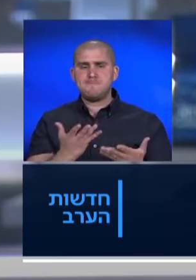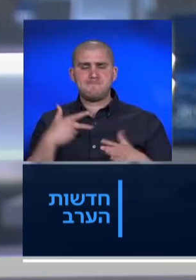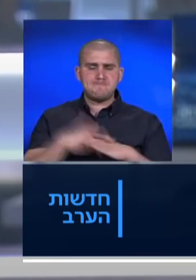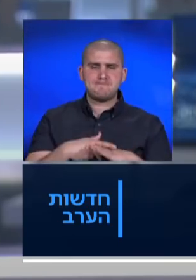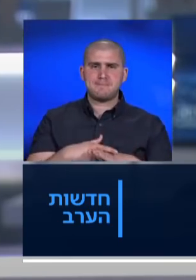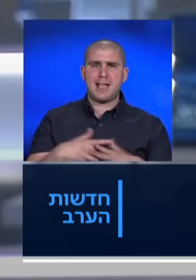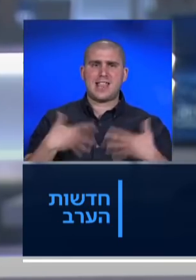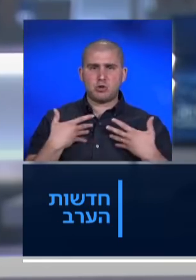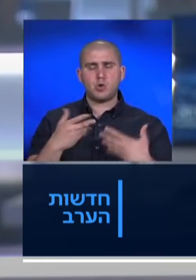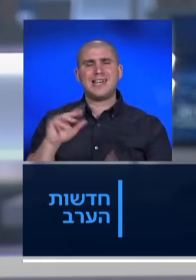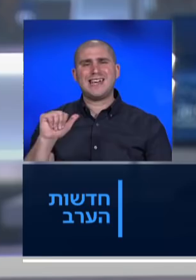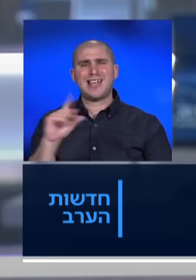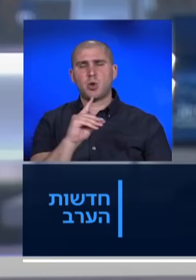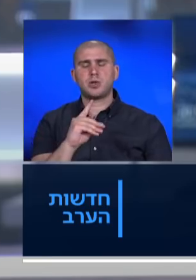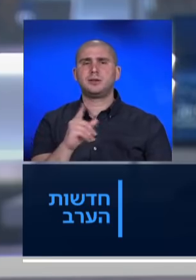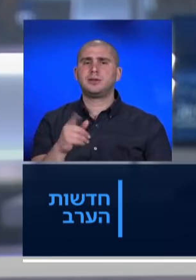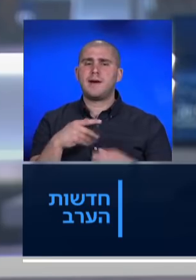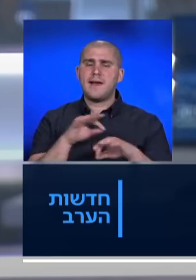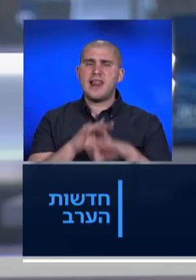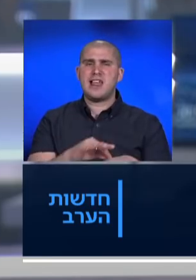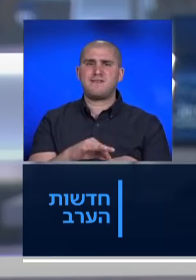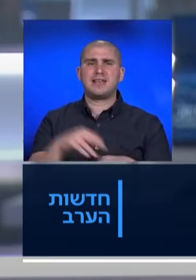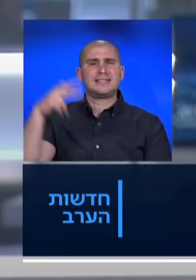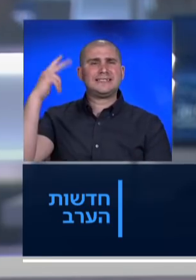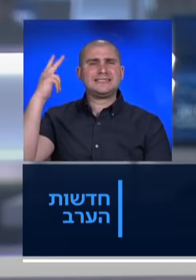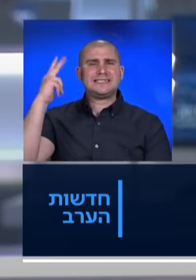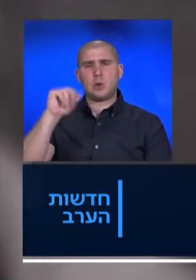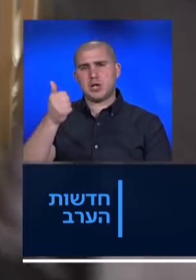את הצלצול הראשון בבתי הספר בימי הקורונה.